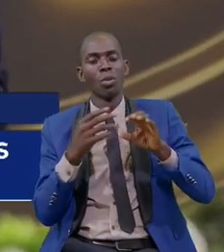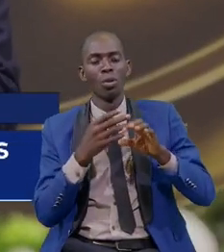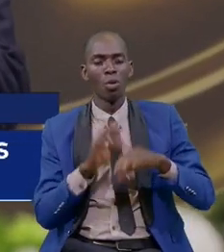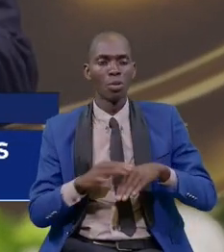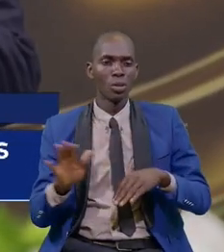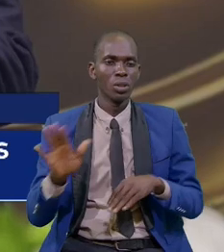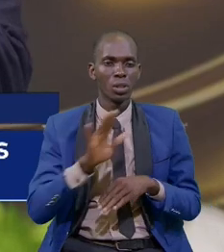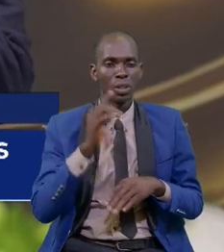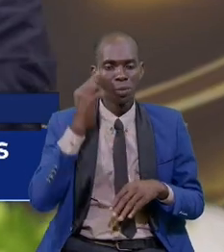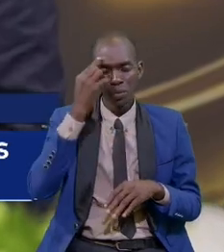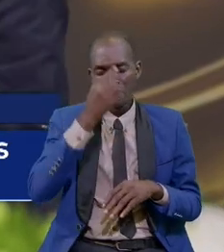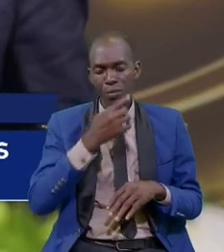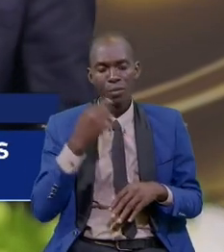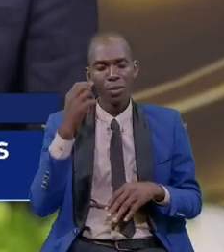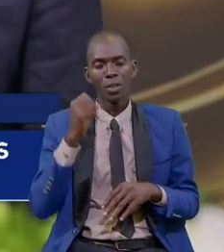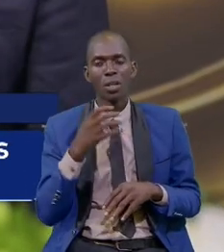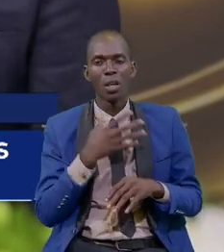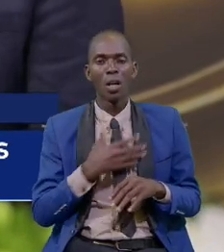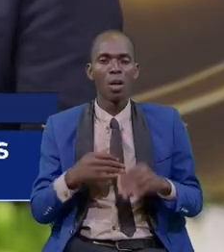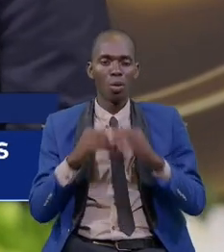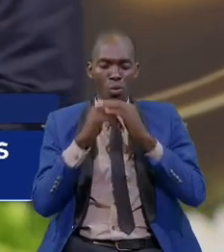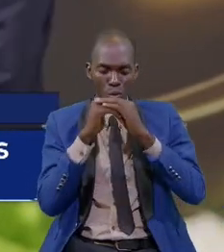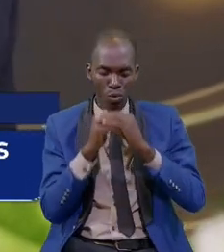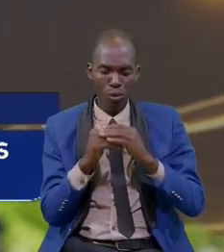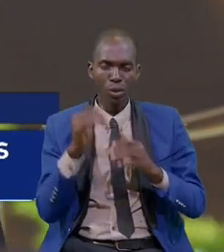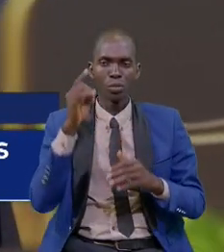devant le trône et ils adorèrent Dieu.